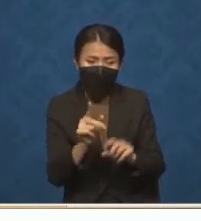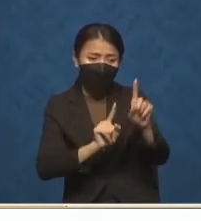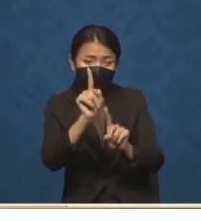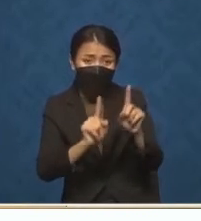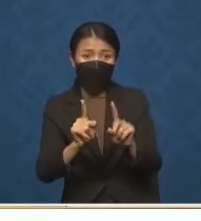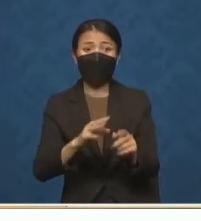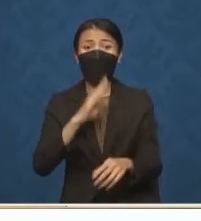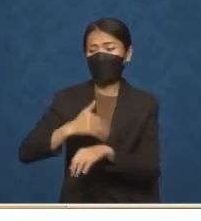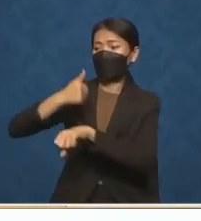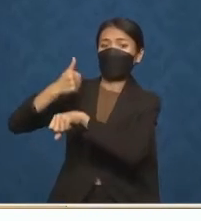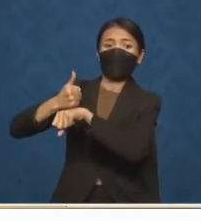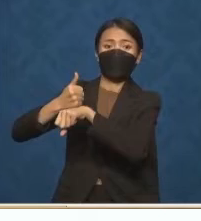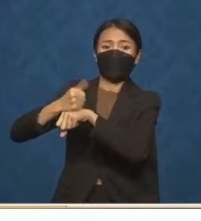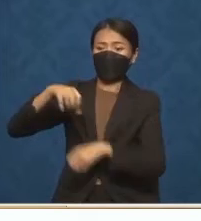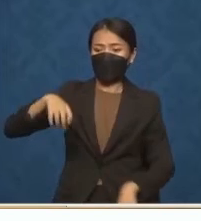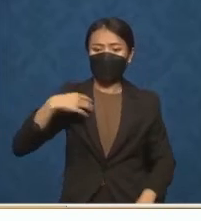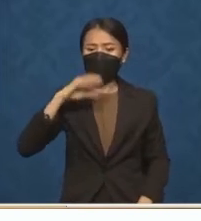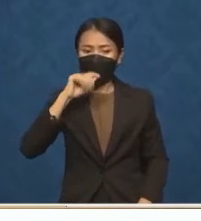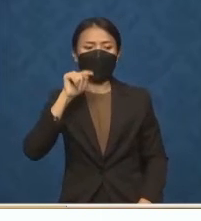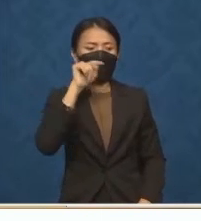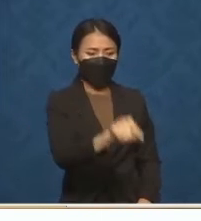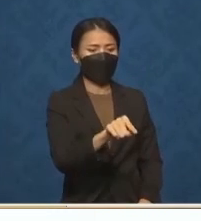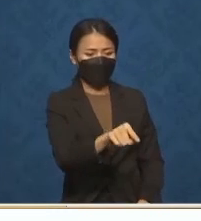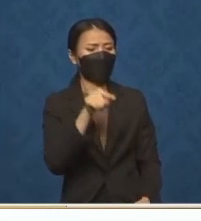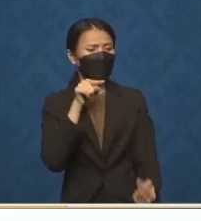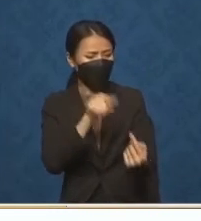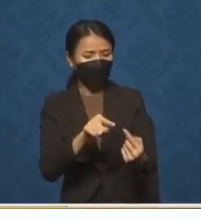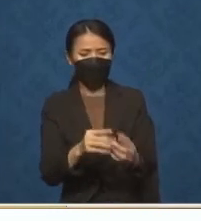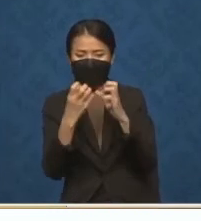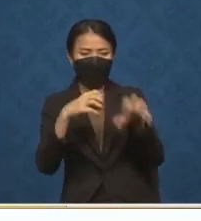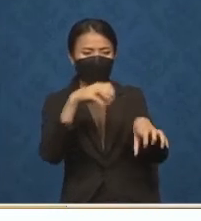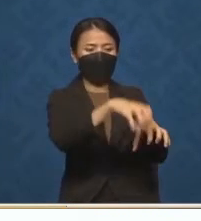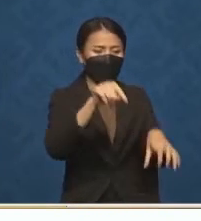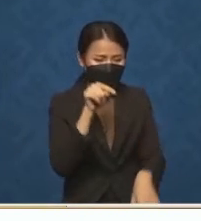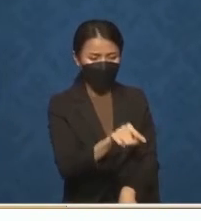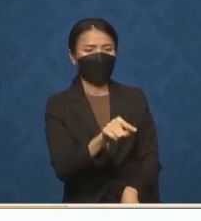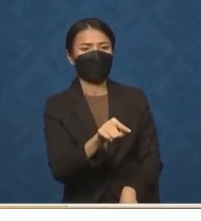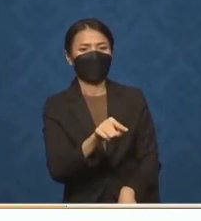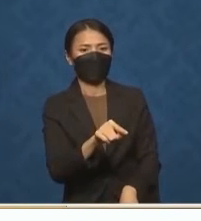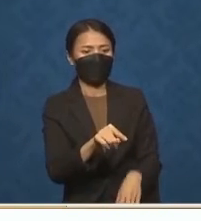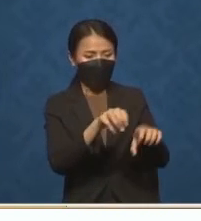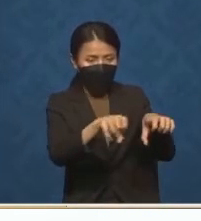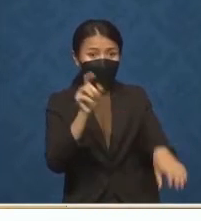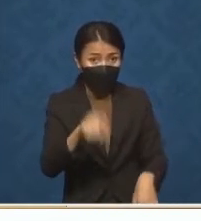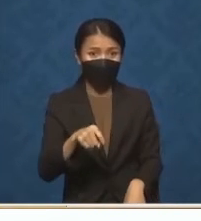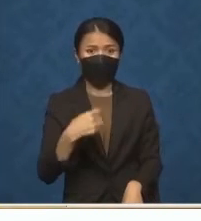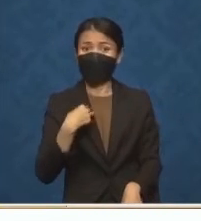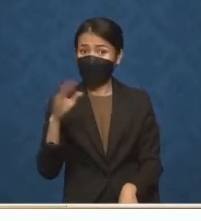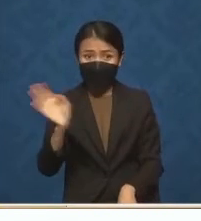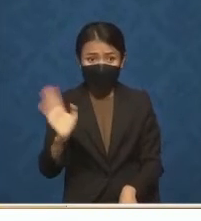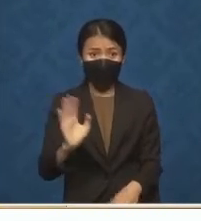กรมนึงตรบโอ้บอกวตรนี้เหม Mcไมใชชาวบ้านแ่คนหอ 2 คนทไปบอกวาตรงนี้เดือดร้อนตรงนี้คทำ